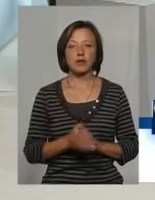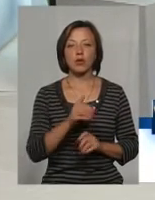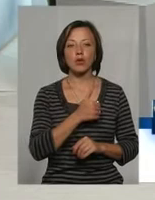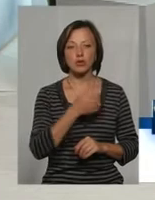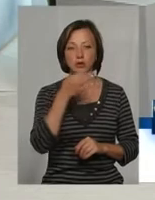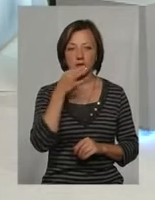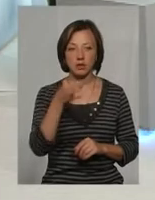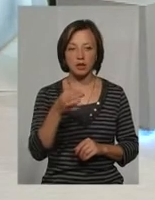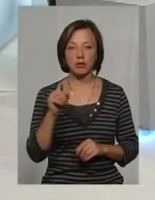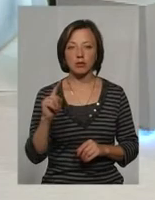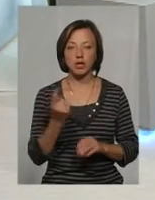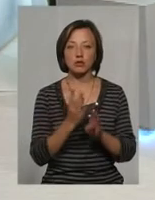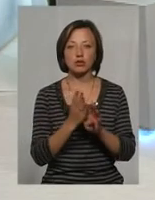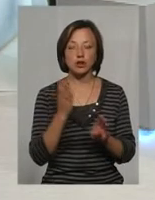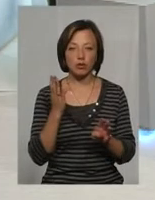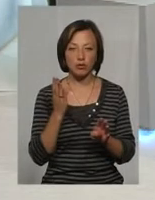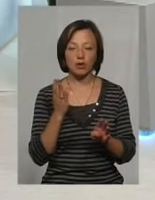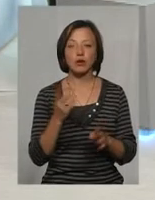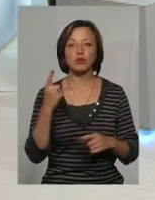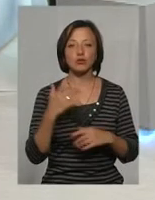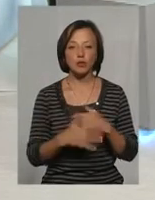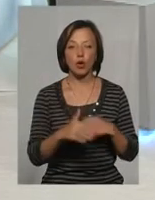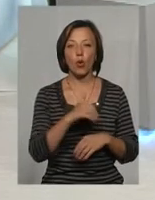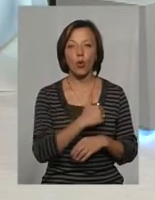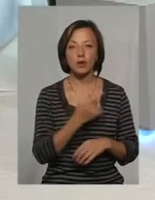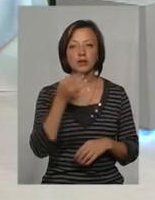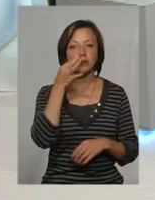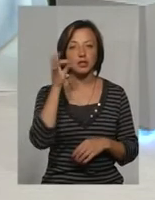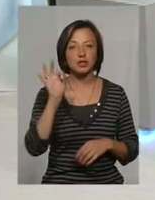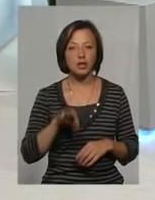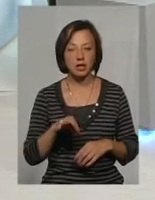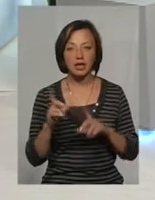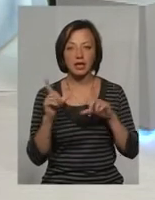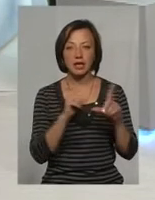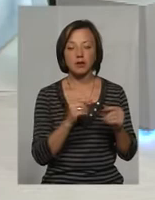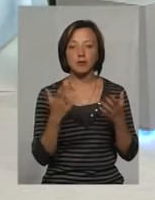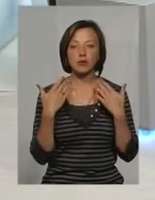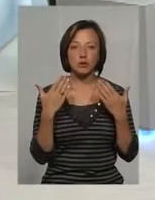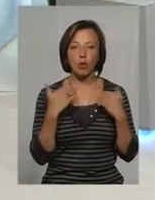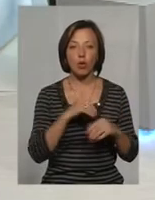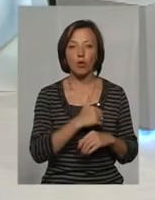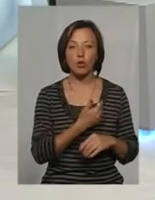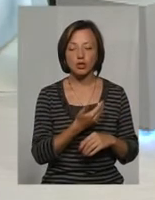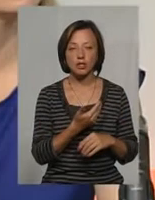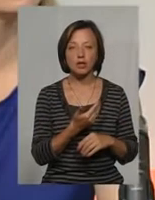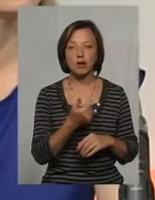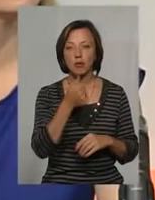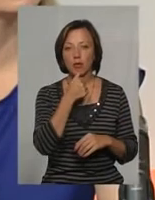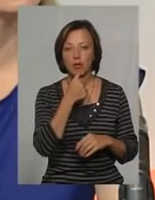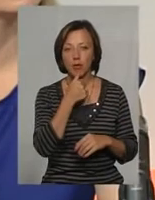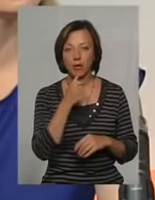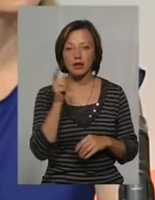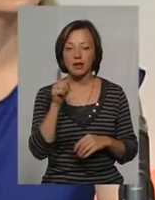сказати, в першу чергу, понятно, що хочеться щось смачненького. Їдемо десь відпочивати і хочеться попробувати